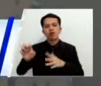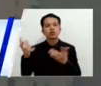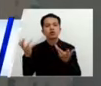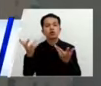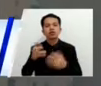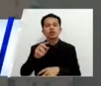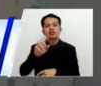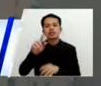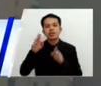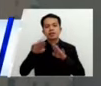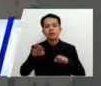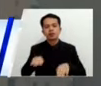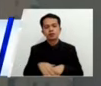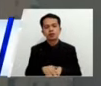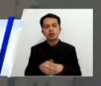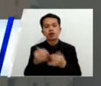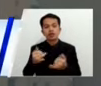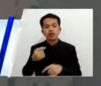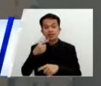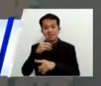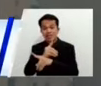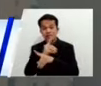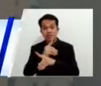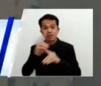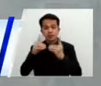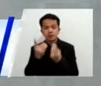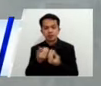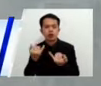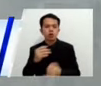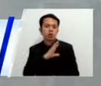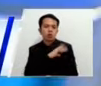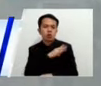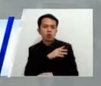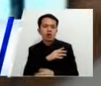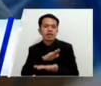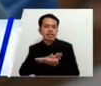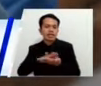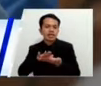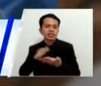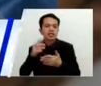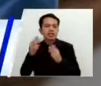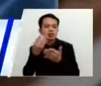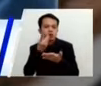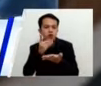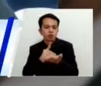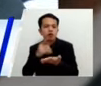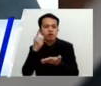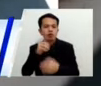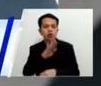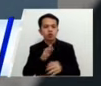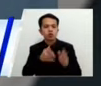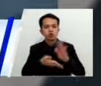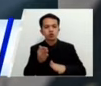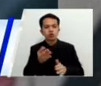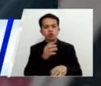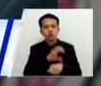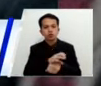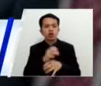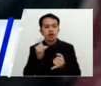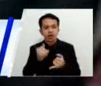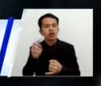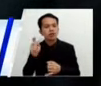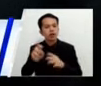Ayon sa Defense Department, may hinihintay na diplomatic clearance para sa repatriation. We are now going to evacuate our people